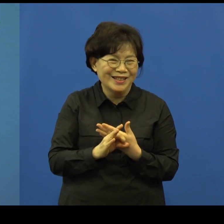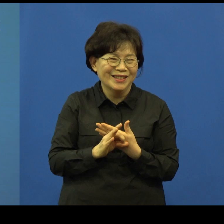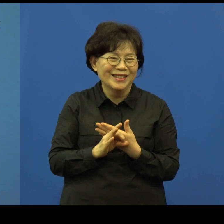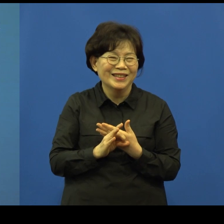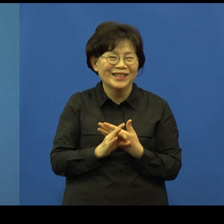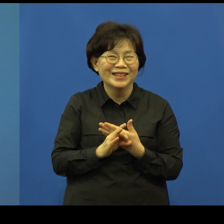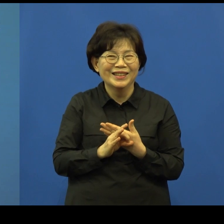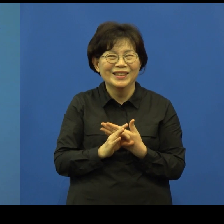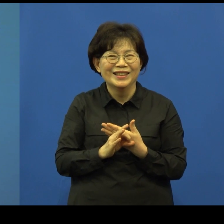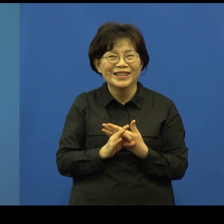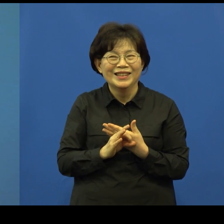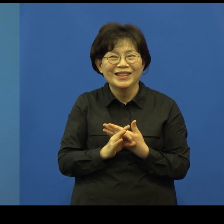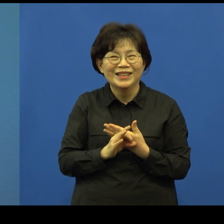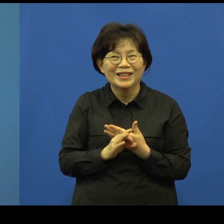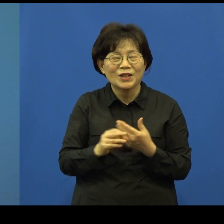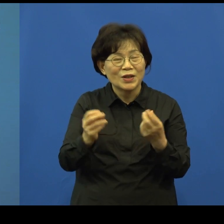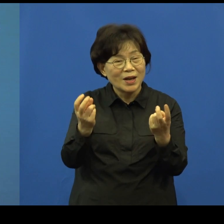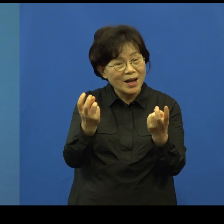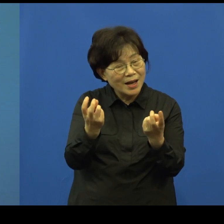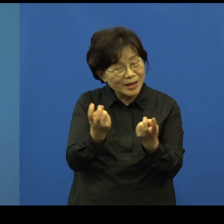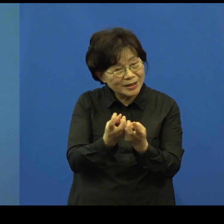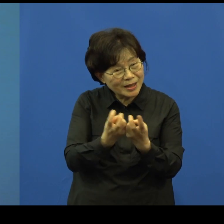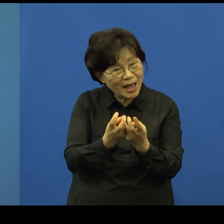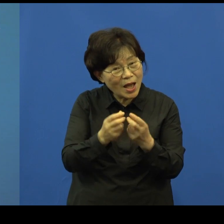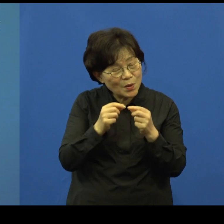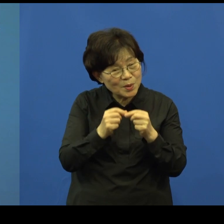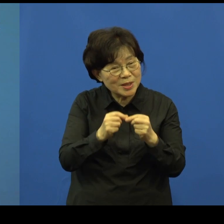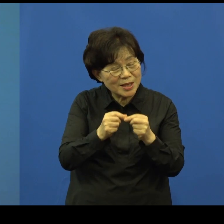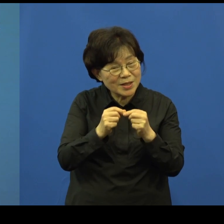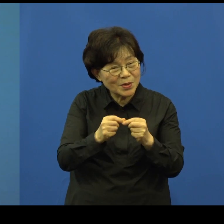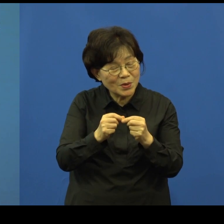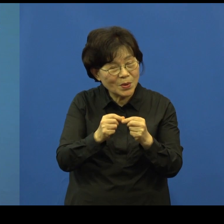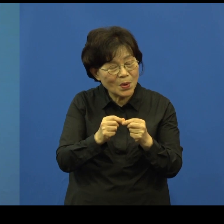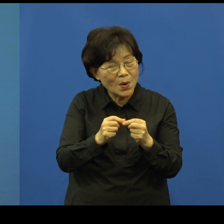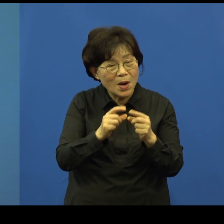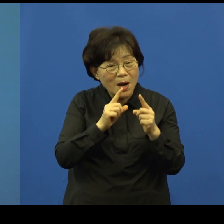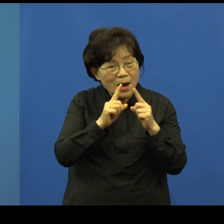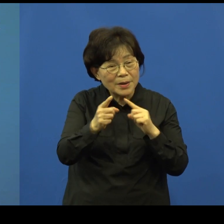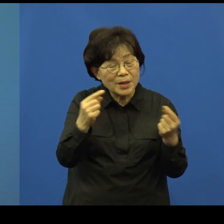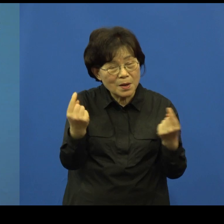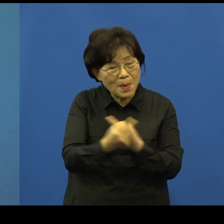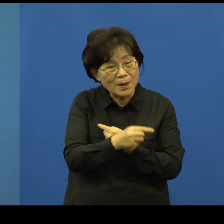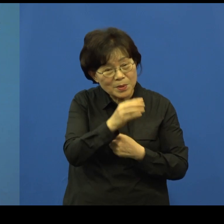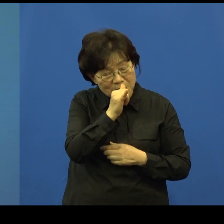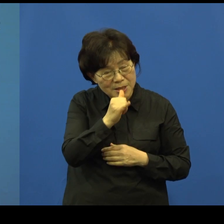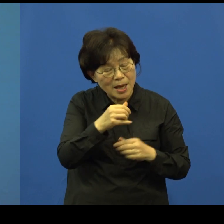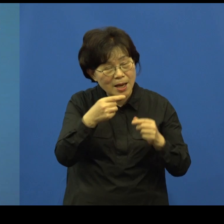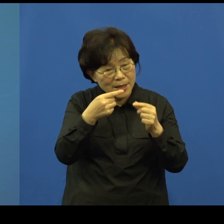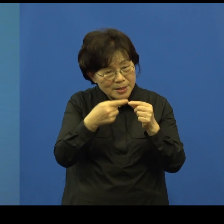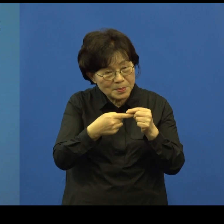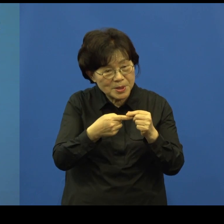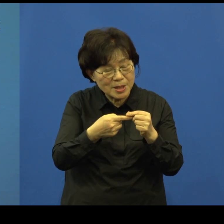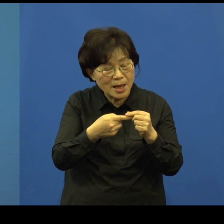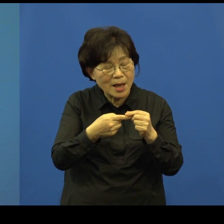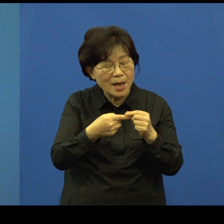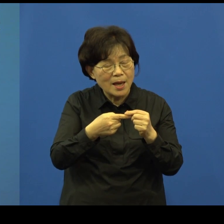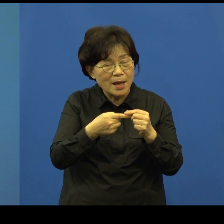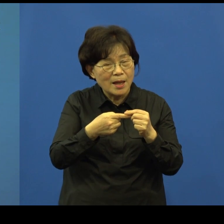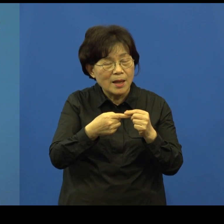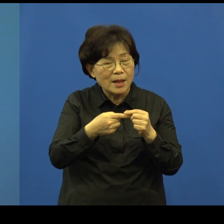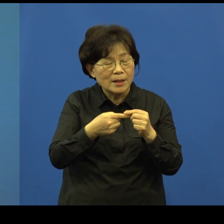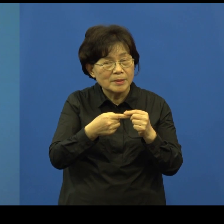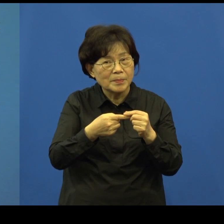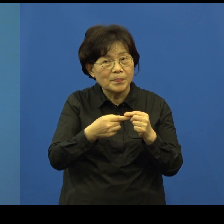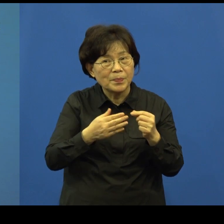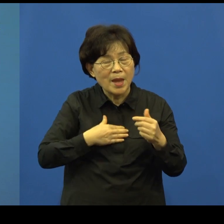없어요. 자, 어떻게 그러면 구체적으로 해야 되느냐? 이런 언어를 우리가 바꾸려고 하면 첫 번째, 언어를 내가 바꾸려고 해서 바꿔지는